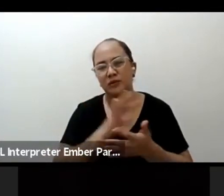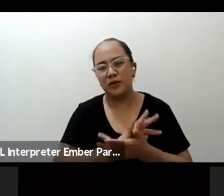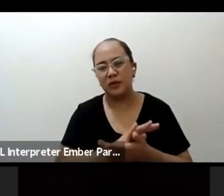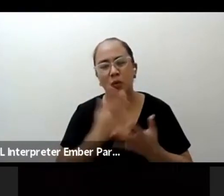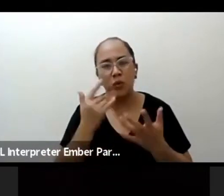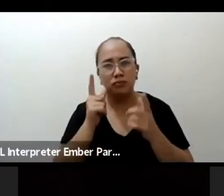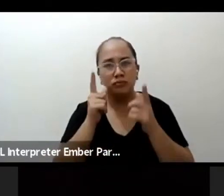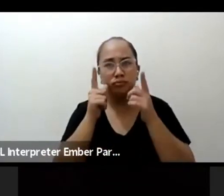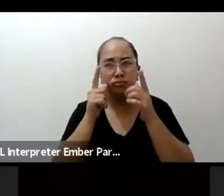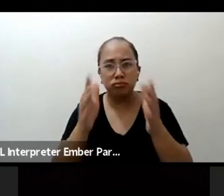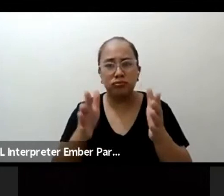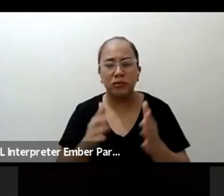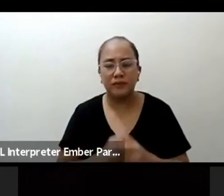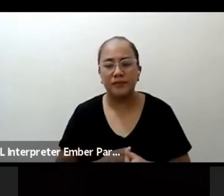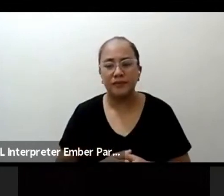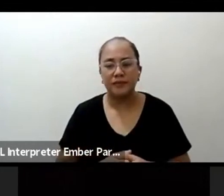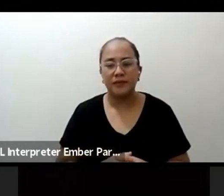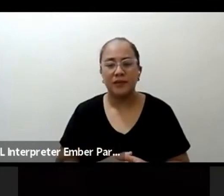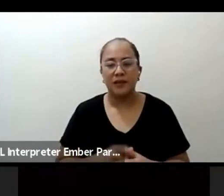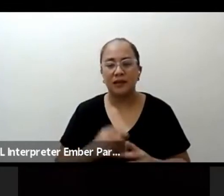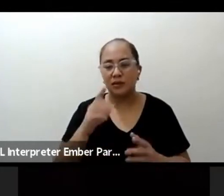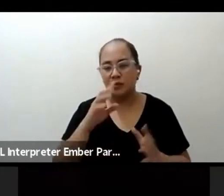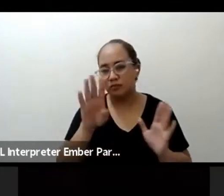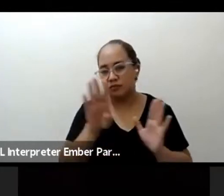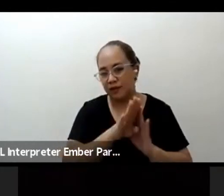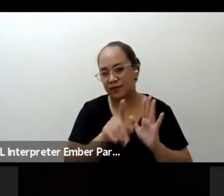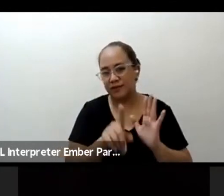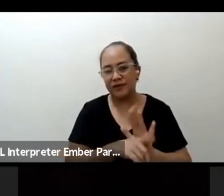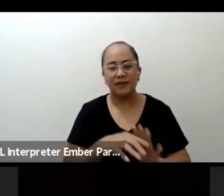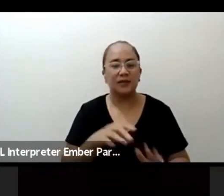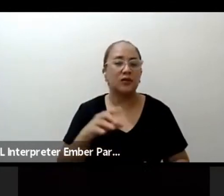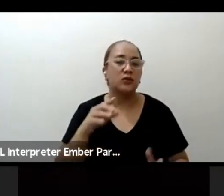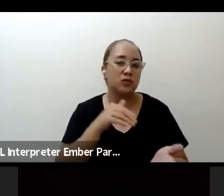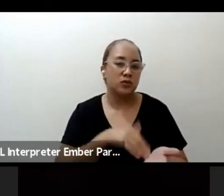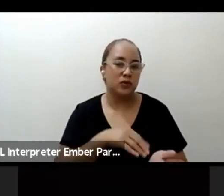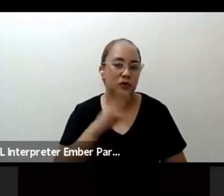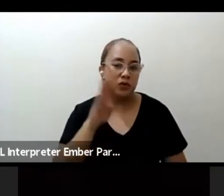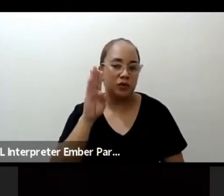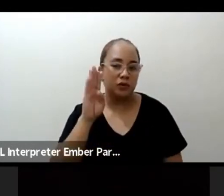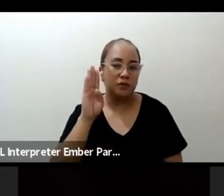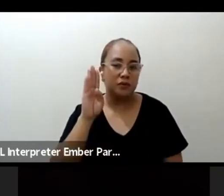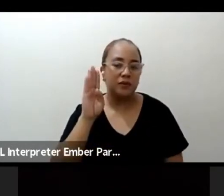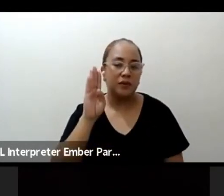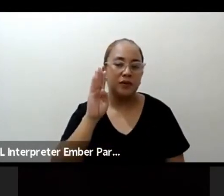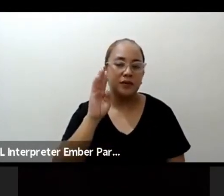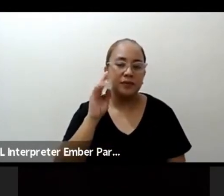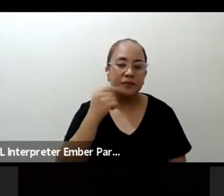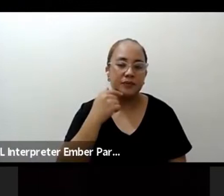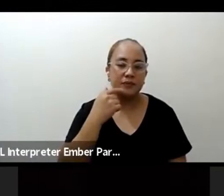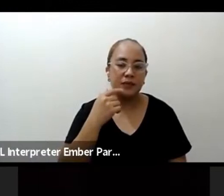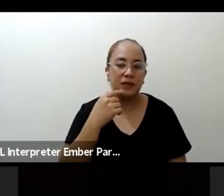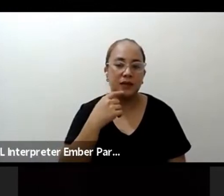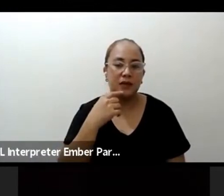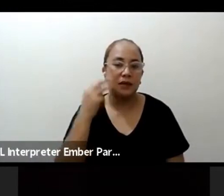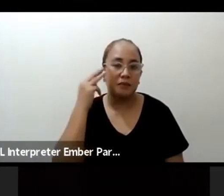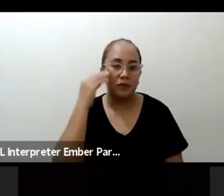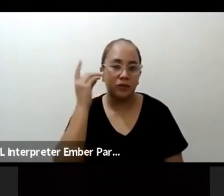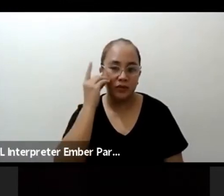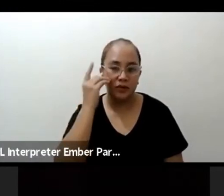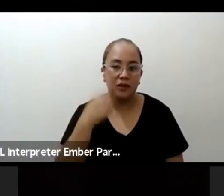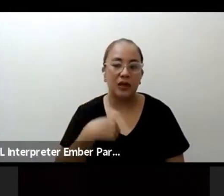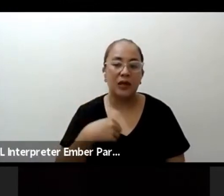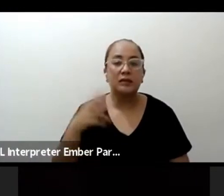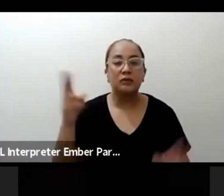No? Konting biographical information kay Dr. Dairit. Dr. Dairit o si Manolet ay galing din sa hanay ng